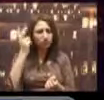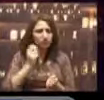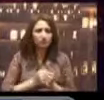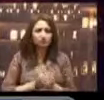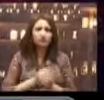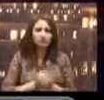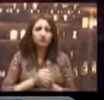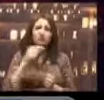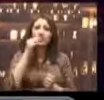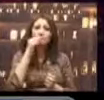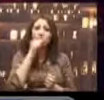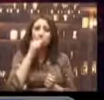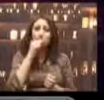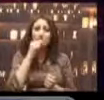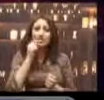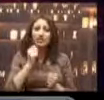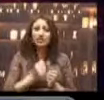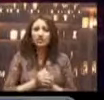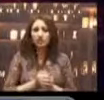إن حجز فيه ستات عايزينه يبقى